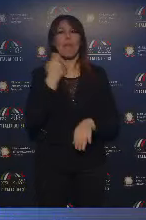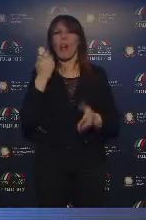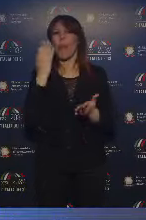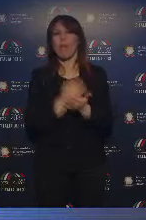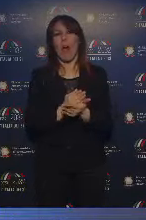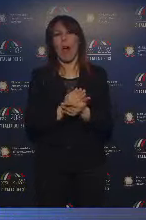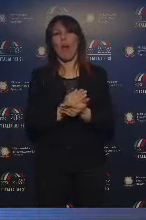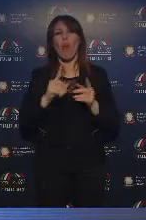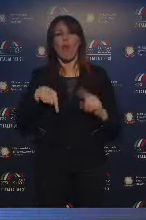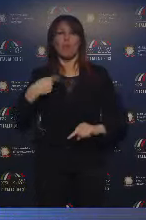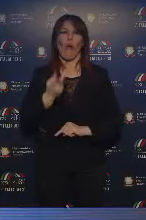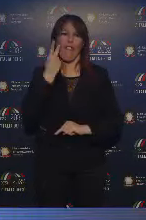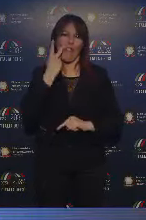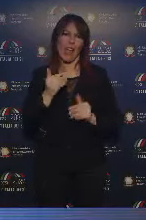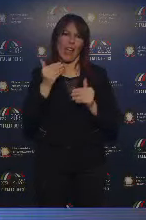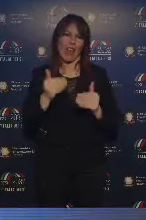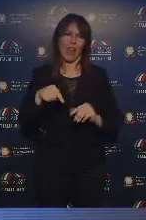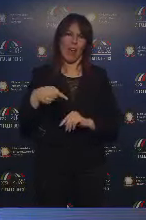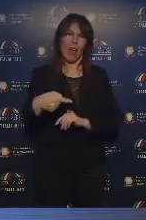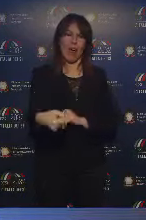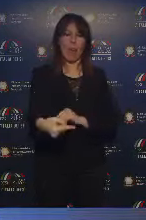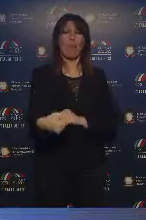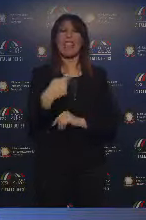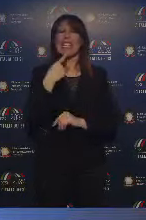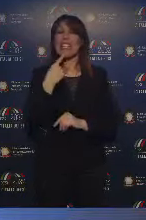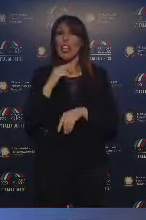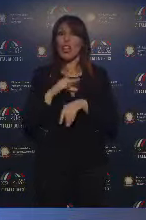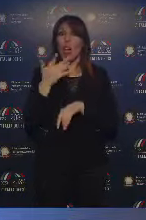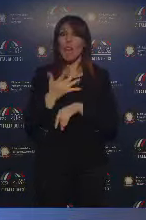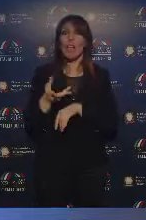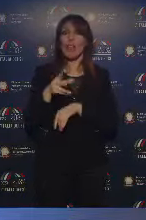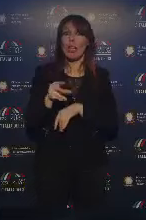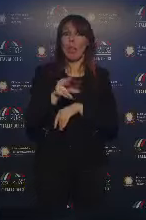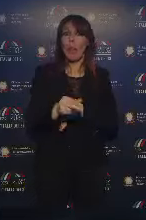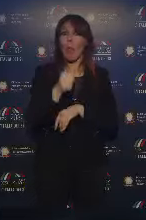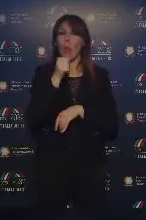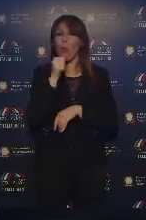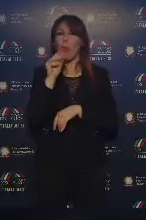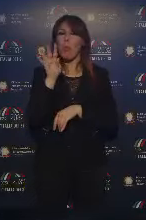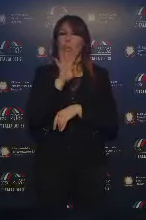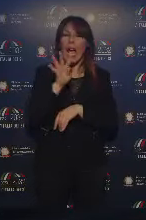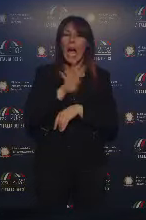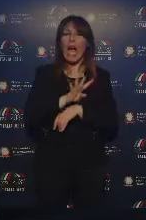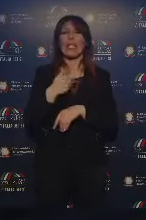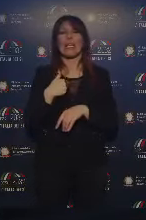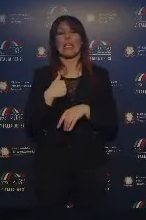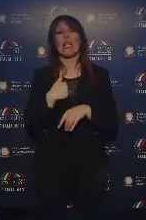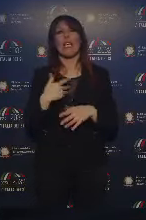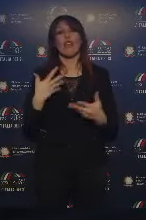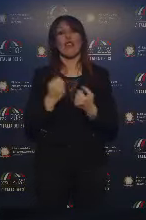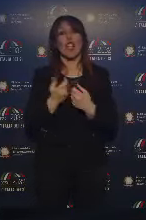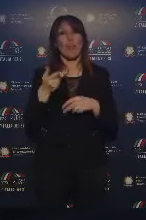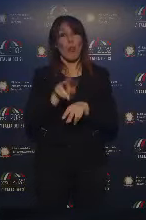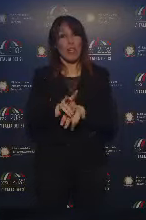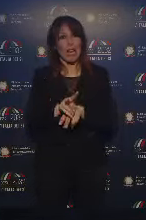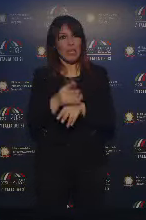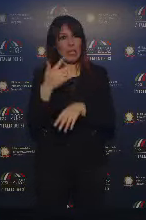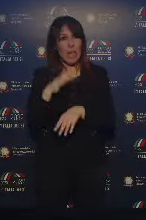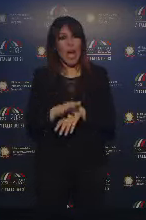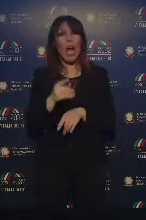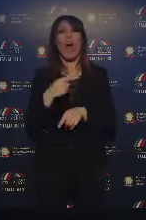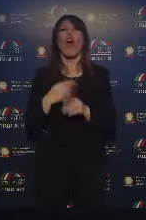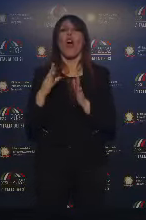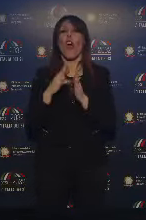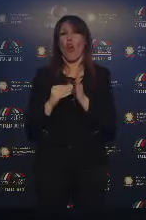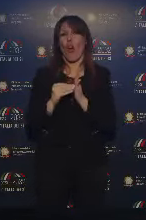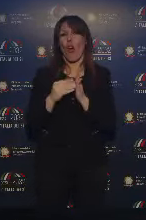alla prossima occasione per i recidivi ubriachi che causano incidenti e mortalità abbiamo copiato perché copiare quello che